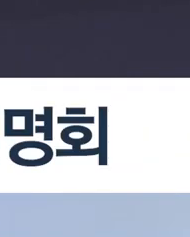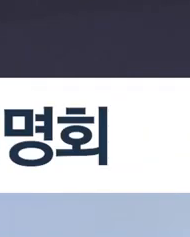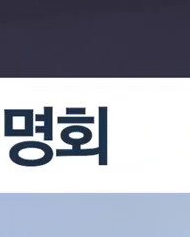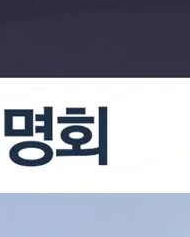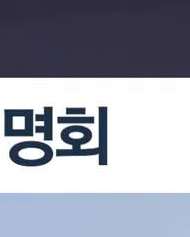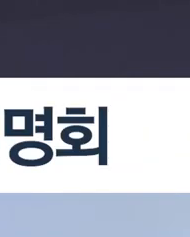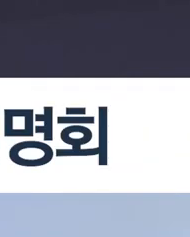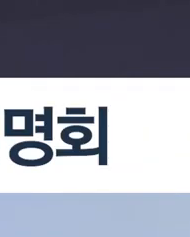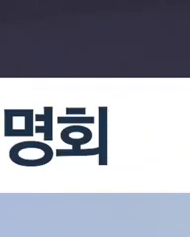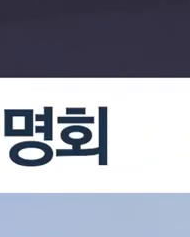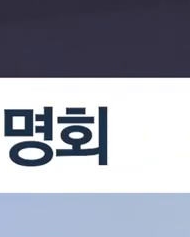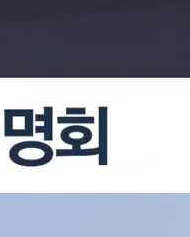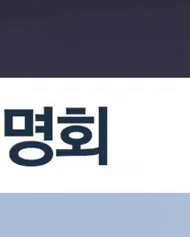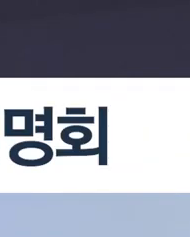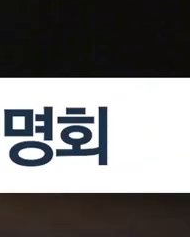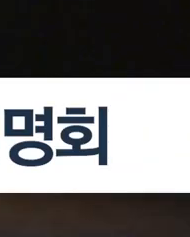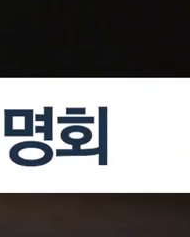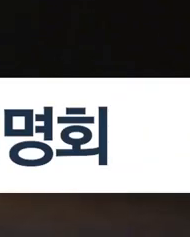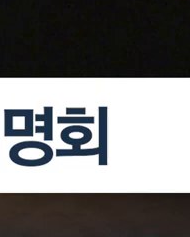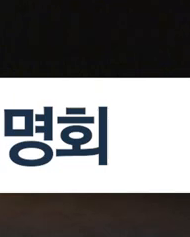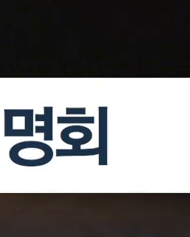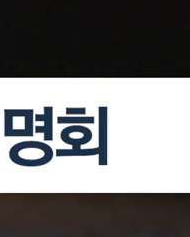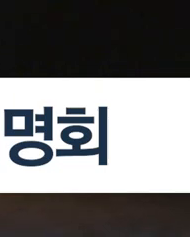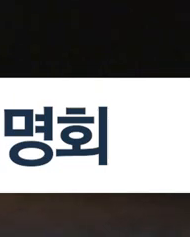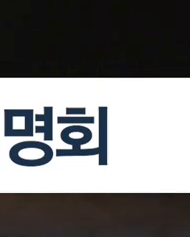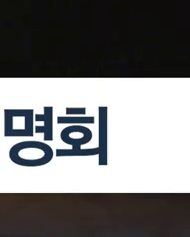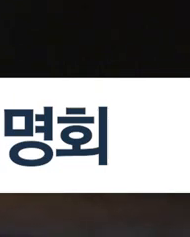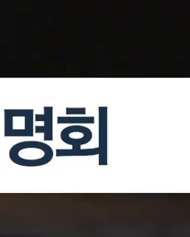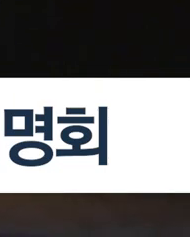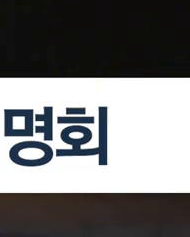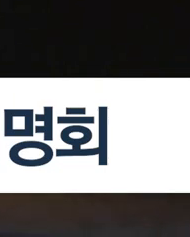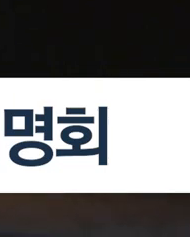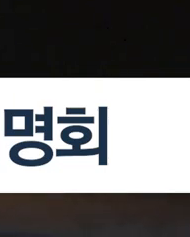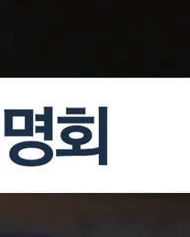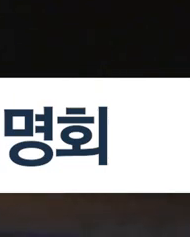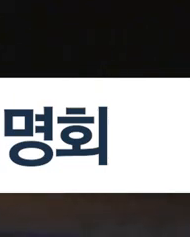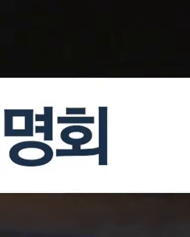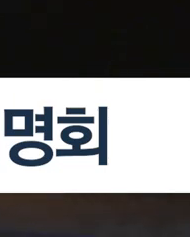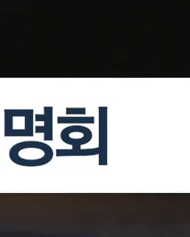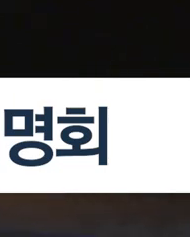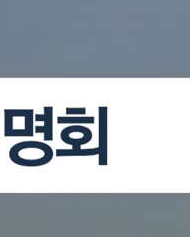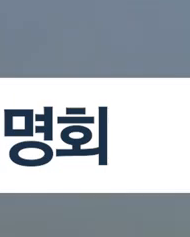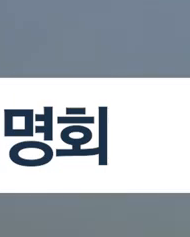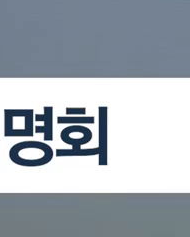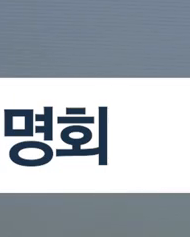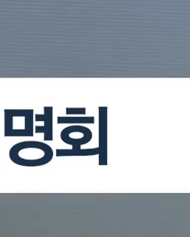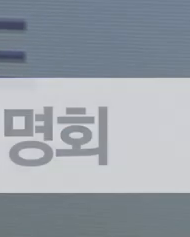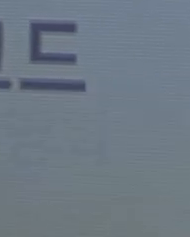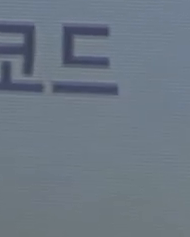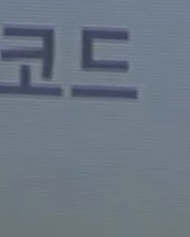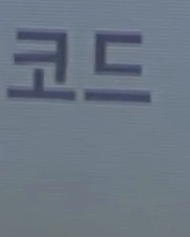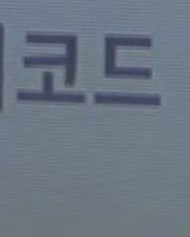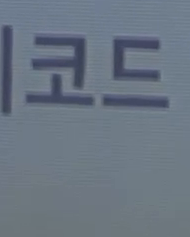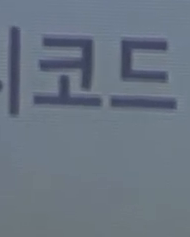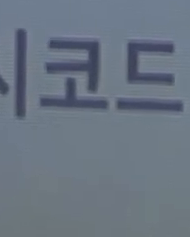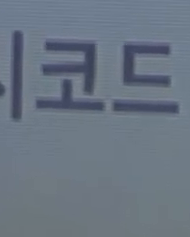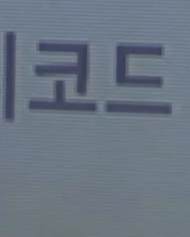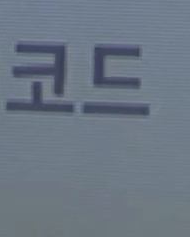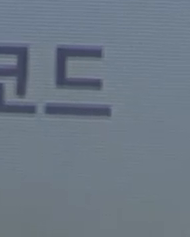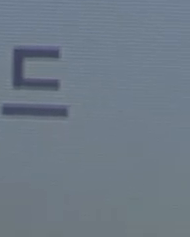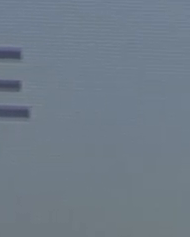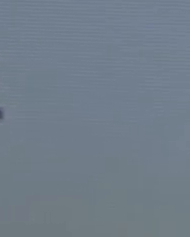오는 12월 15일 강서구민회관 우장홀에서 2023학년도 대학입시 설명회가 열립니다.